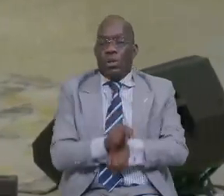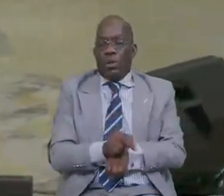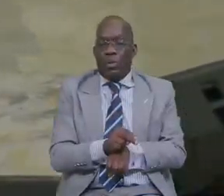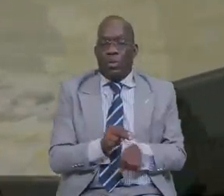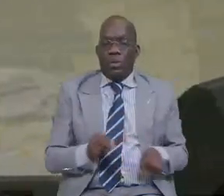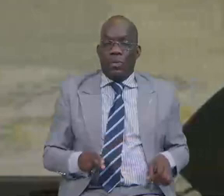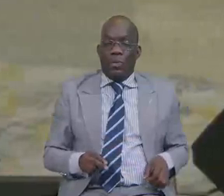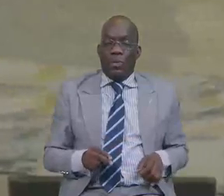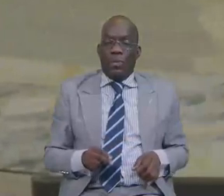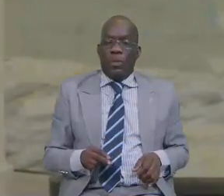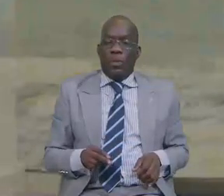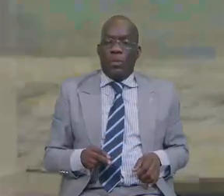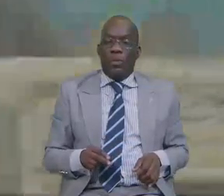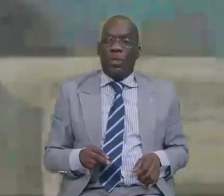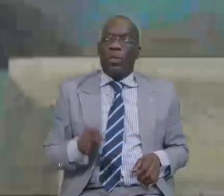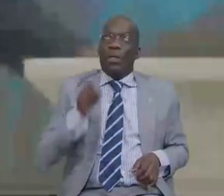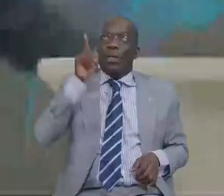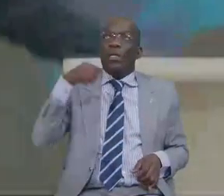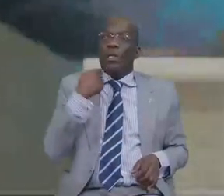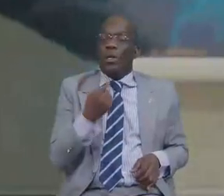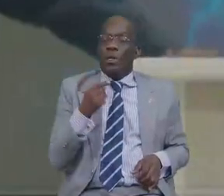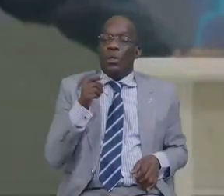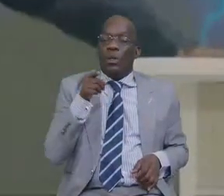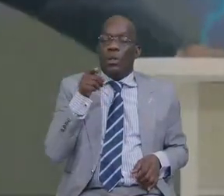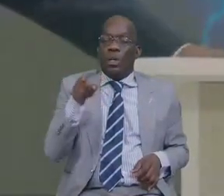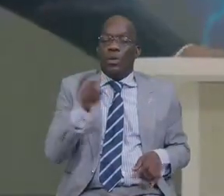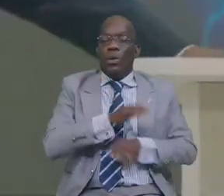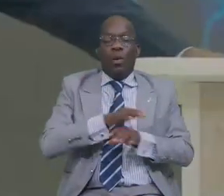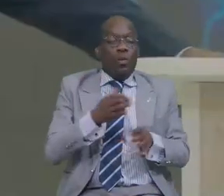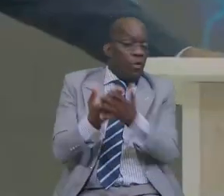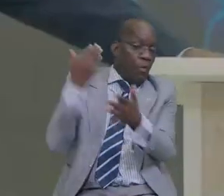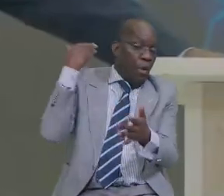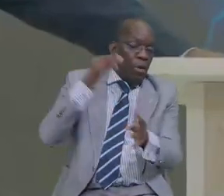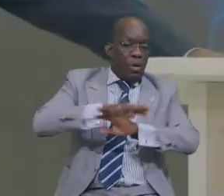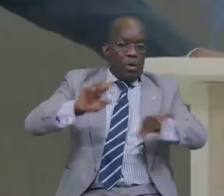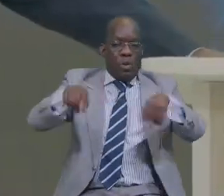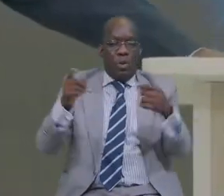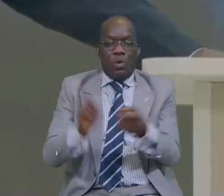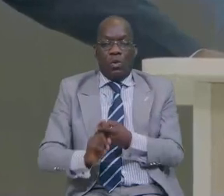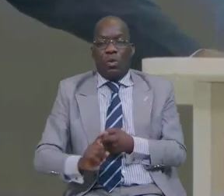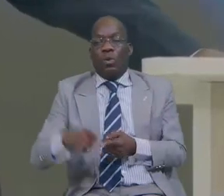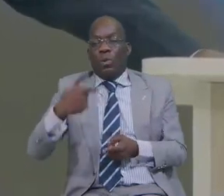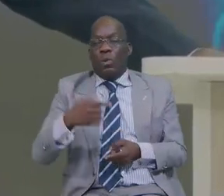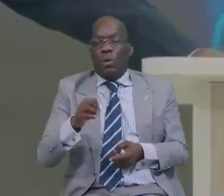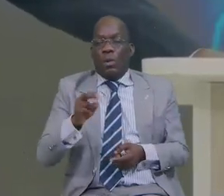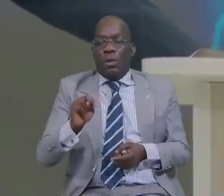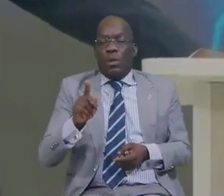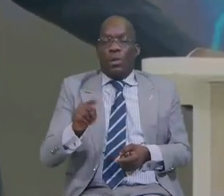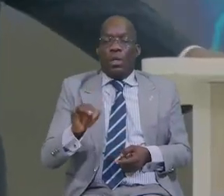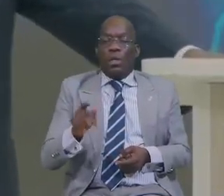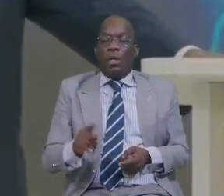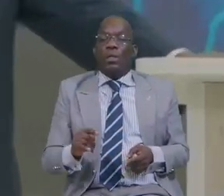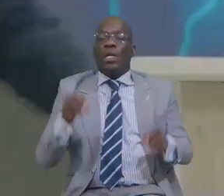nations. Vous savez, il avait dit plus tôt, n'allez pas vers les païens, allez simplement vers la maison